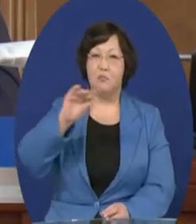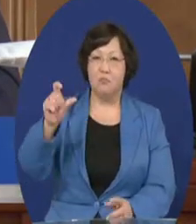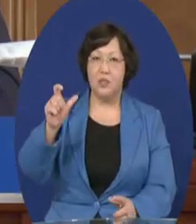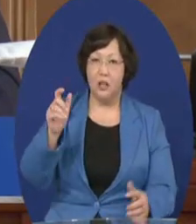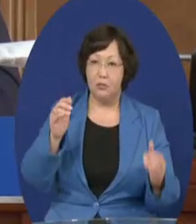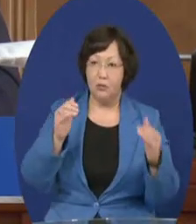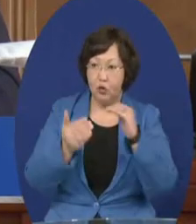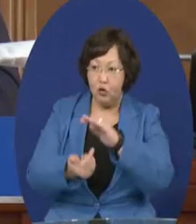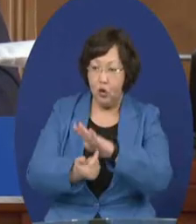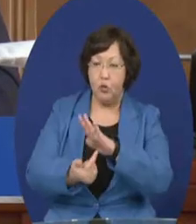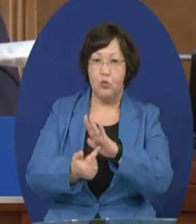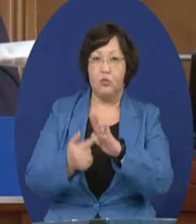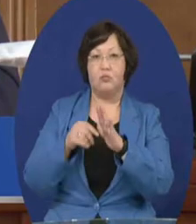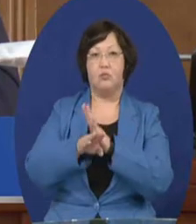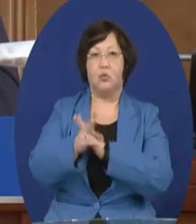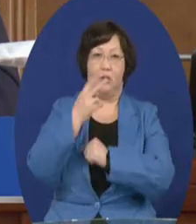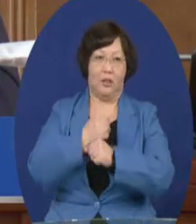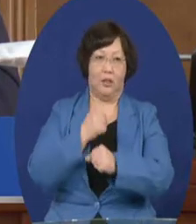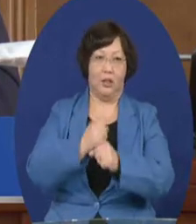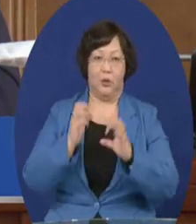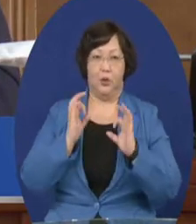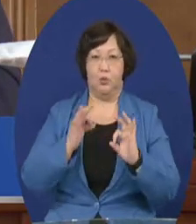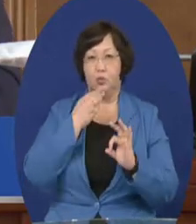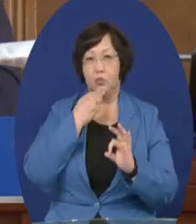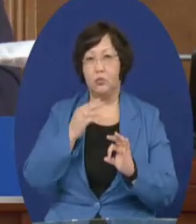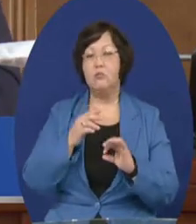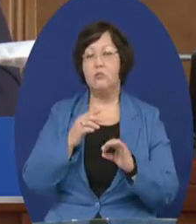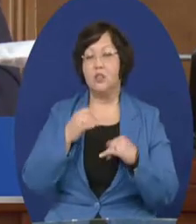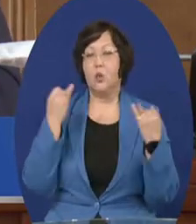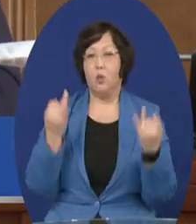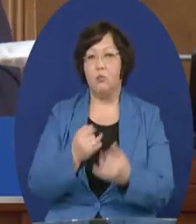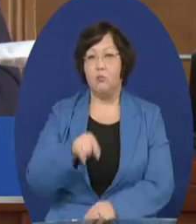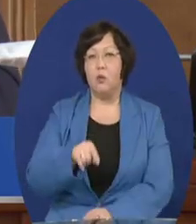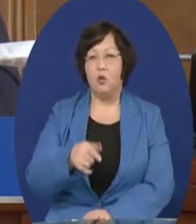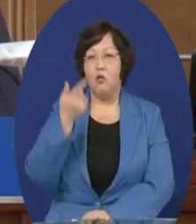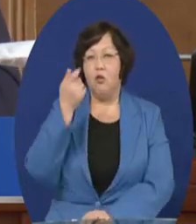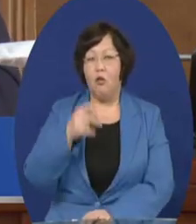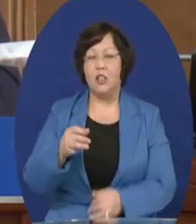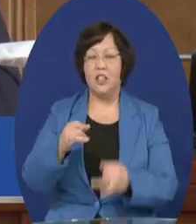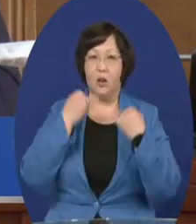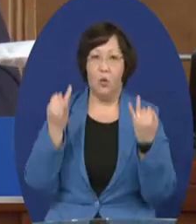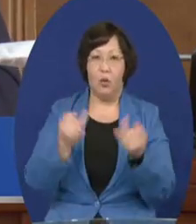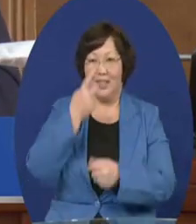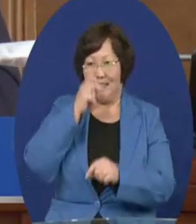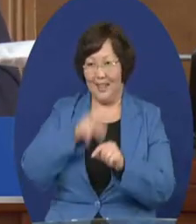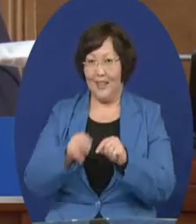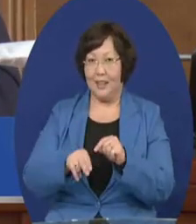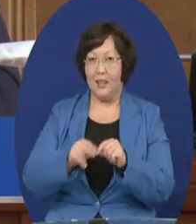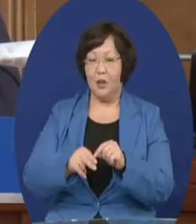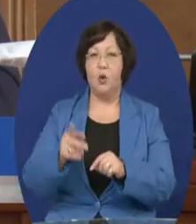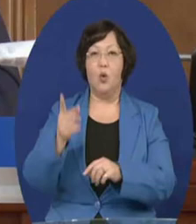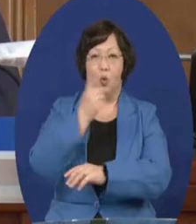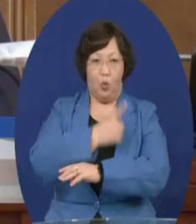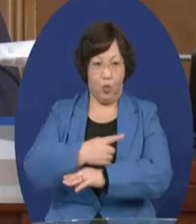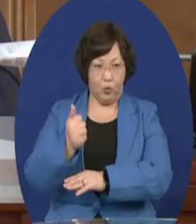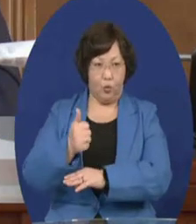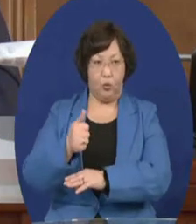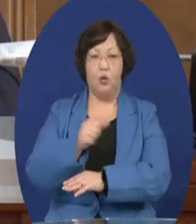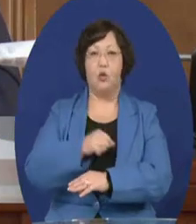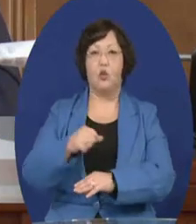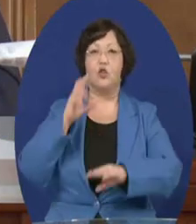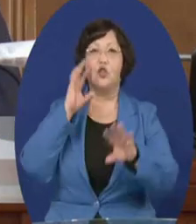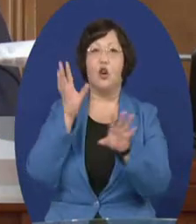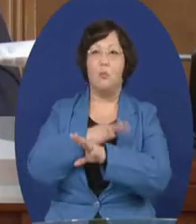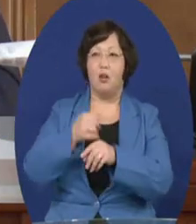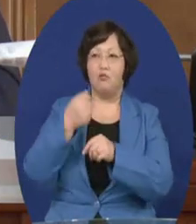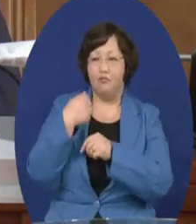хим хэмжээнд тэр тогтсон үйл ажиллагаа явуулдаг парламентыг л хэлж байгаа. Түүний нэг гол шинж нь бол энэ парламентийн хяналтгалтын үр нөлөөтэй өөрийн тусгай тогтол